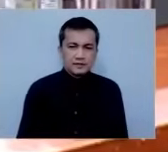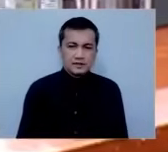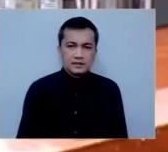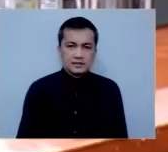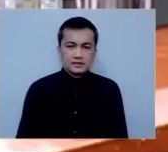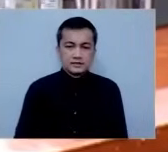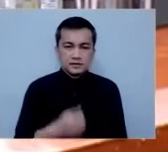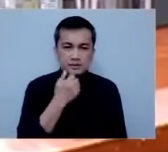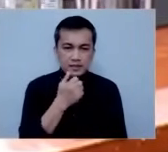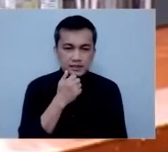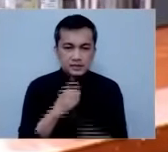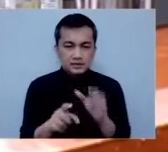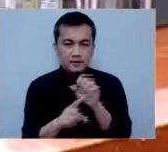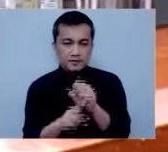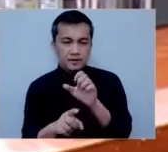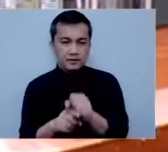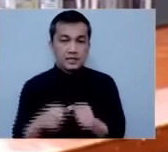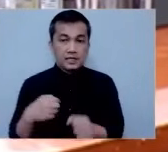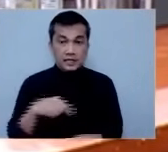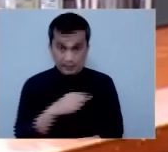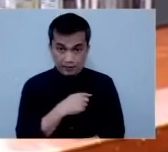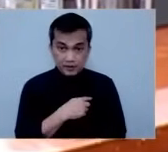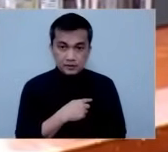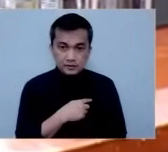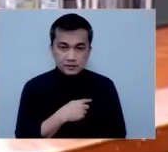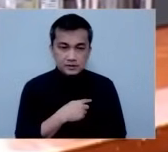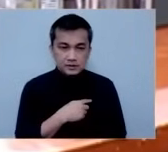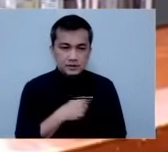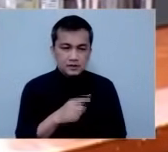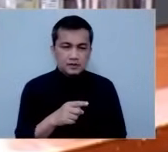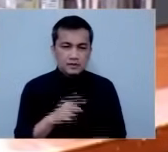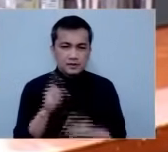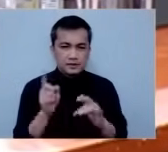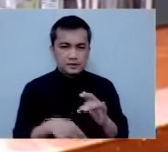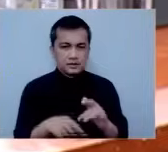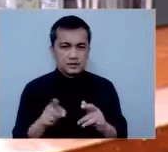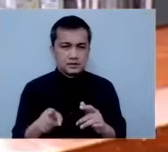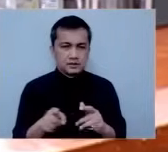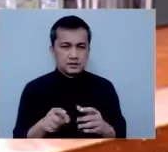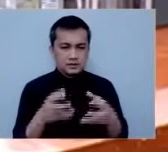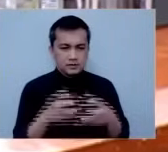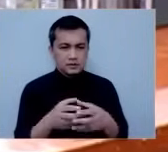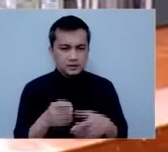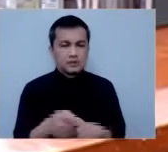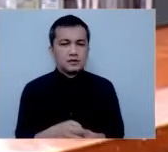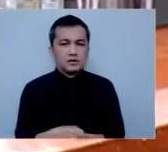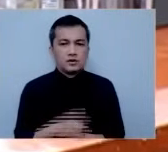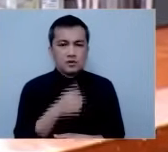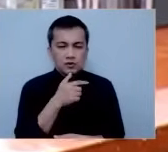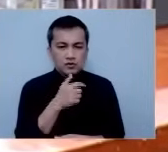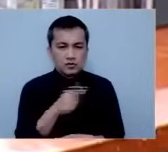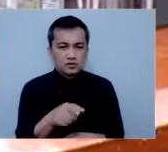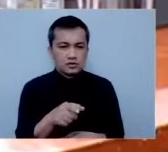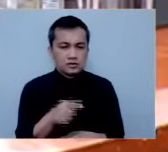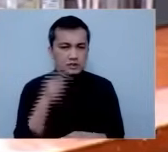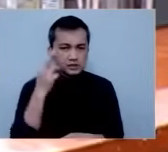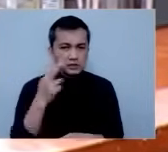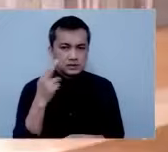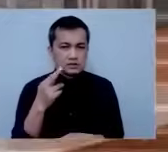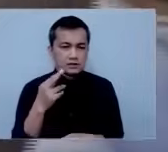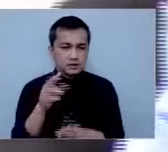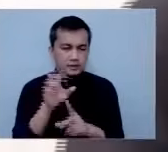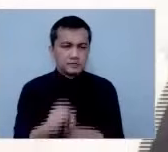this apprehension, kami hong we would sanction the proper enforcers on this. Kung yun po ang naging dahilan po ng